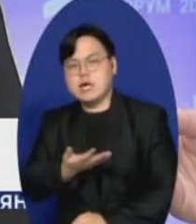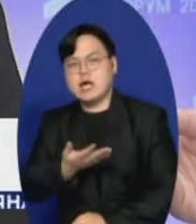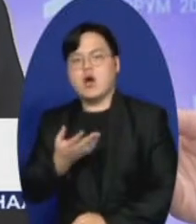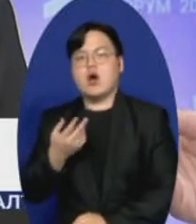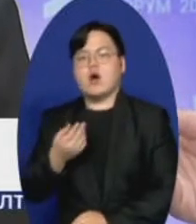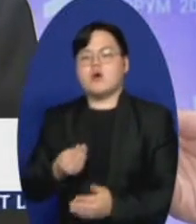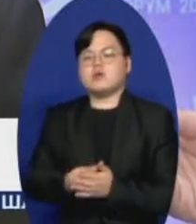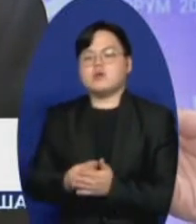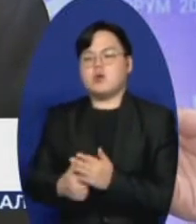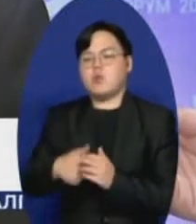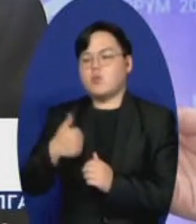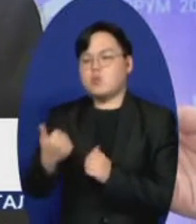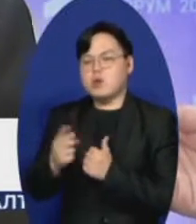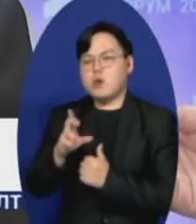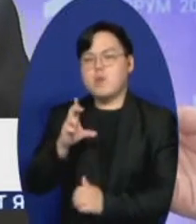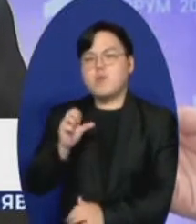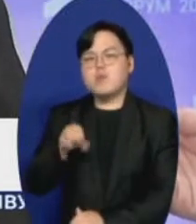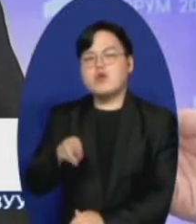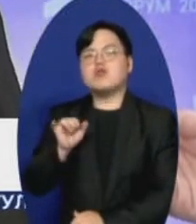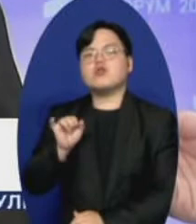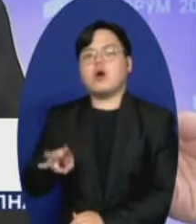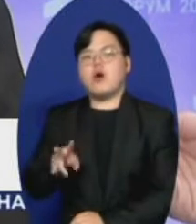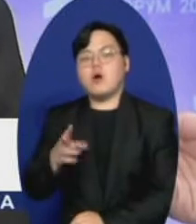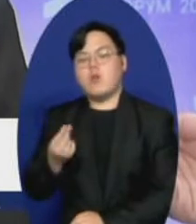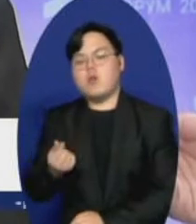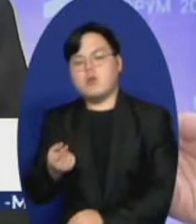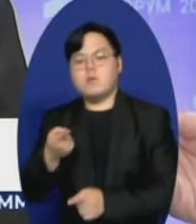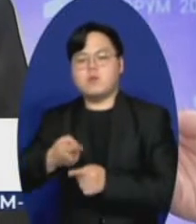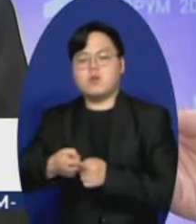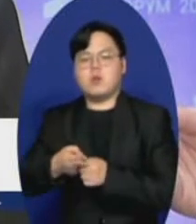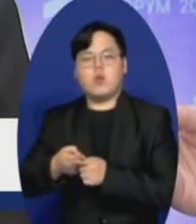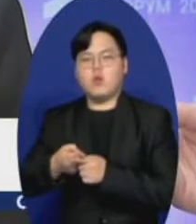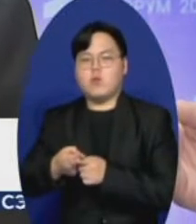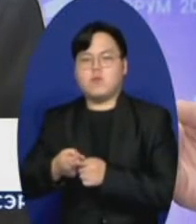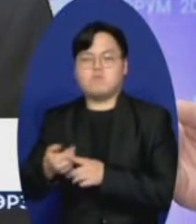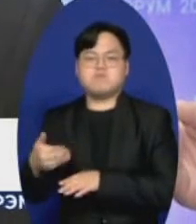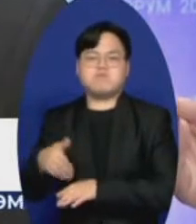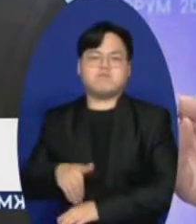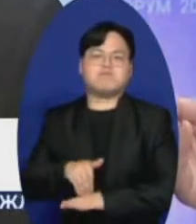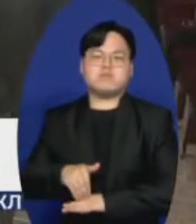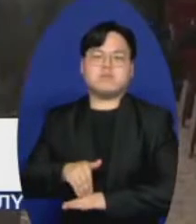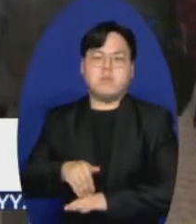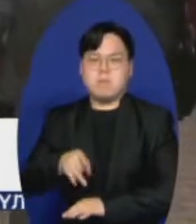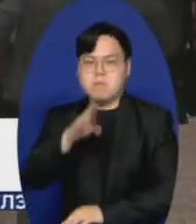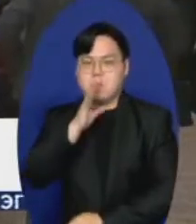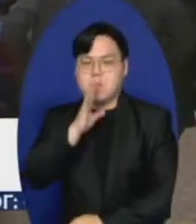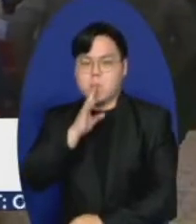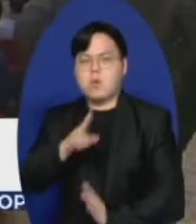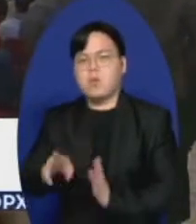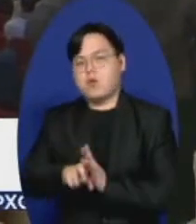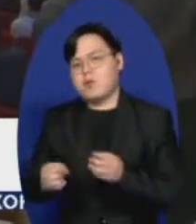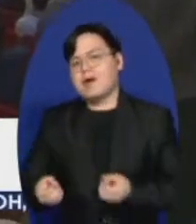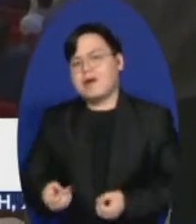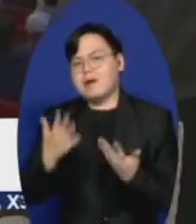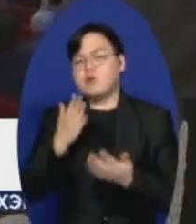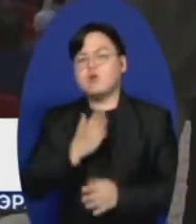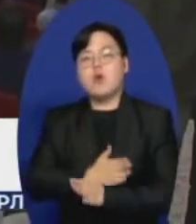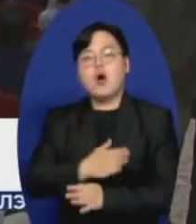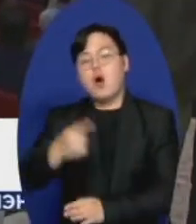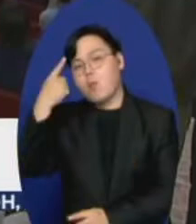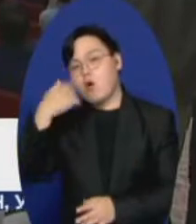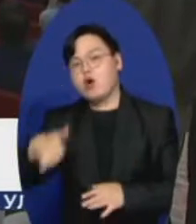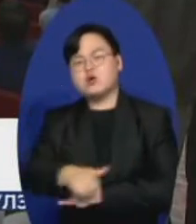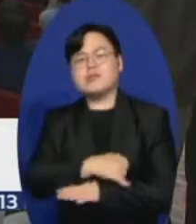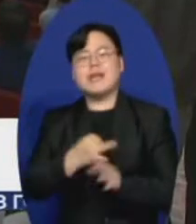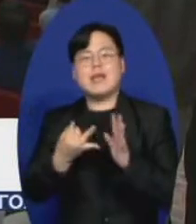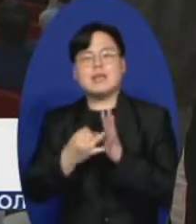үнийг босоод одоо бетон эдлийн бетон зурмгийн үнийг бас тогтвортой байлгах ийм боломж бол бүрдсэн байгаа. Монгол улсын хүн амын